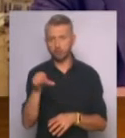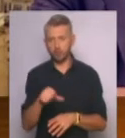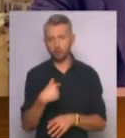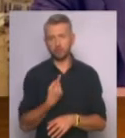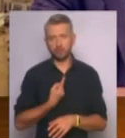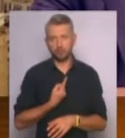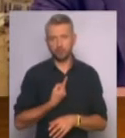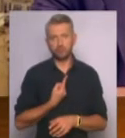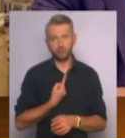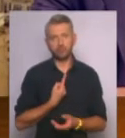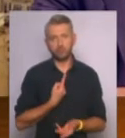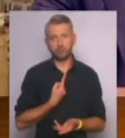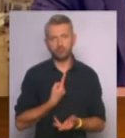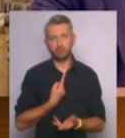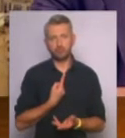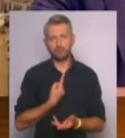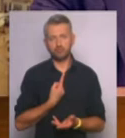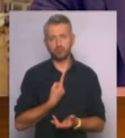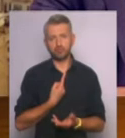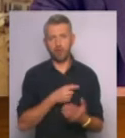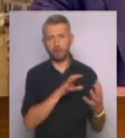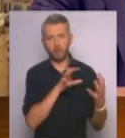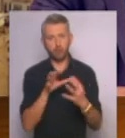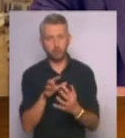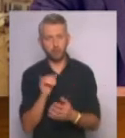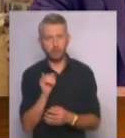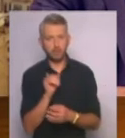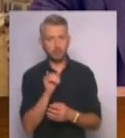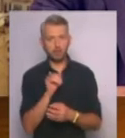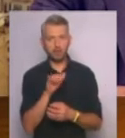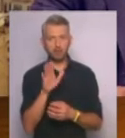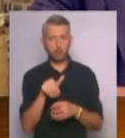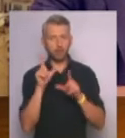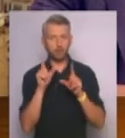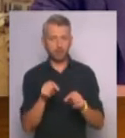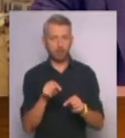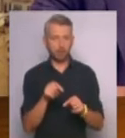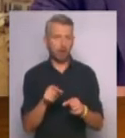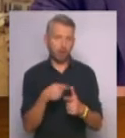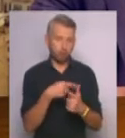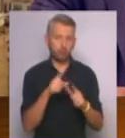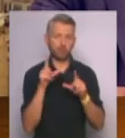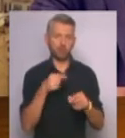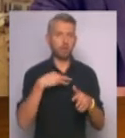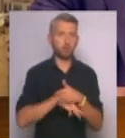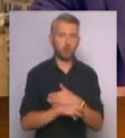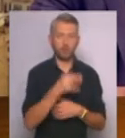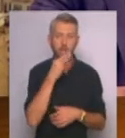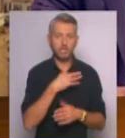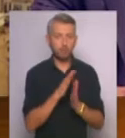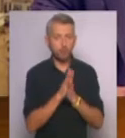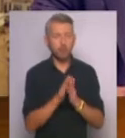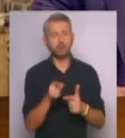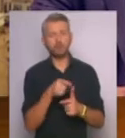доводиться чекати ту маршрутку і їхати на метро. Скажіть мені, будь ласка, чи